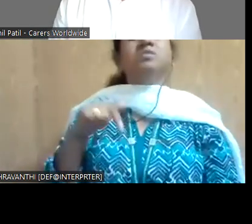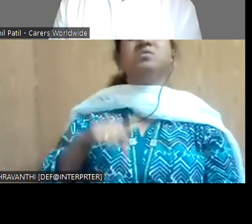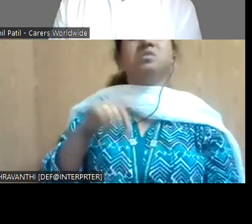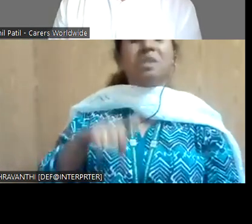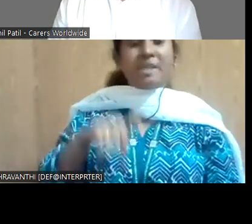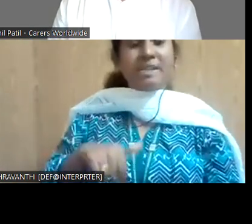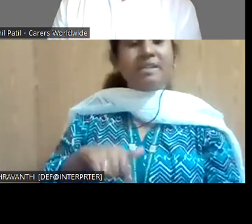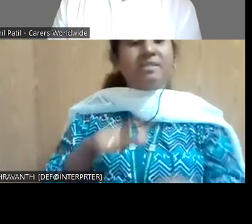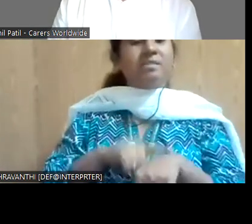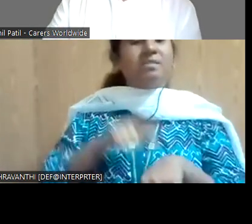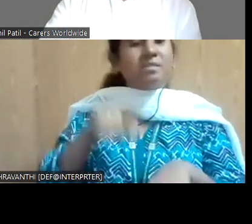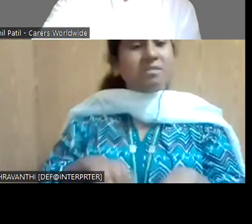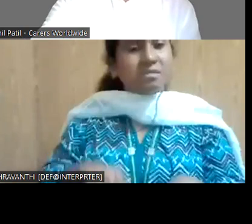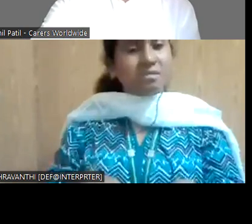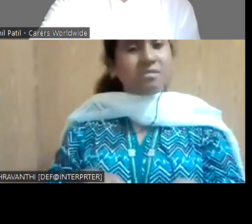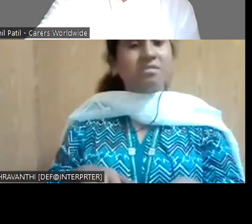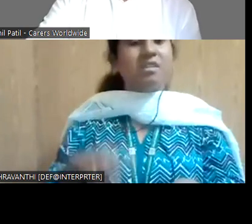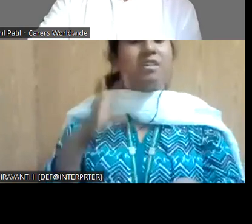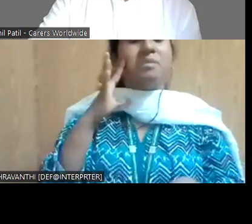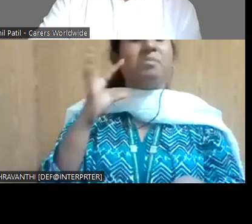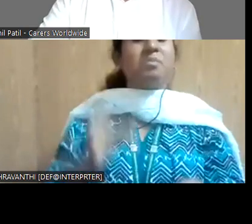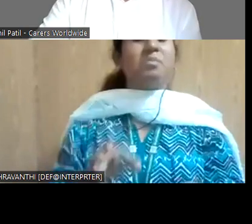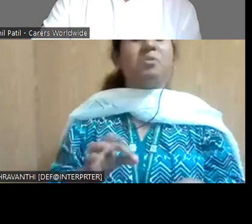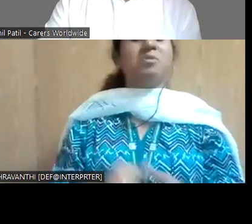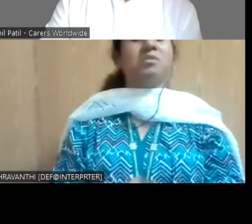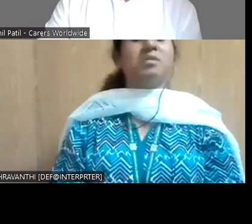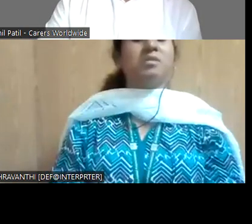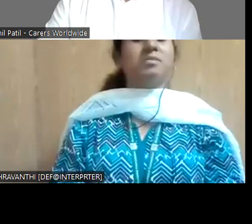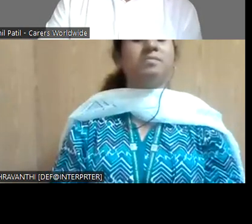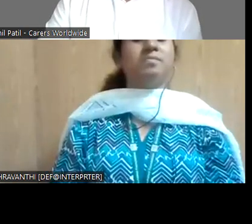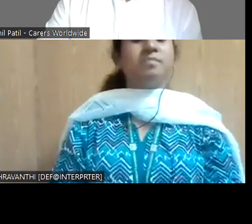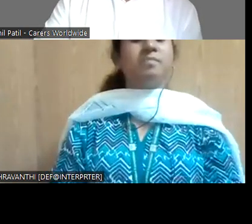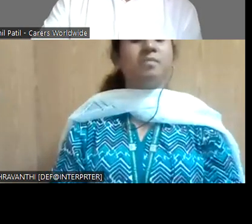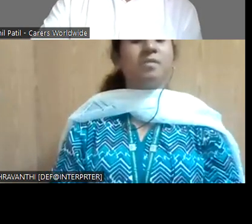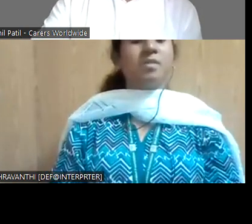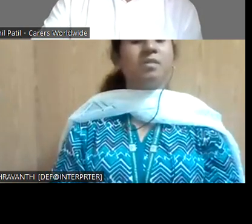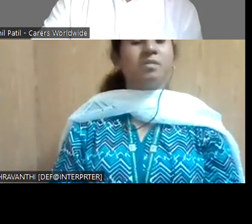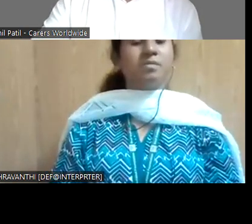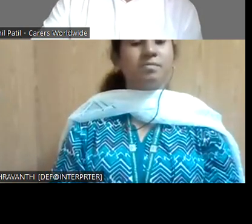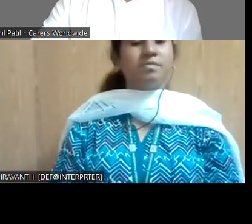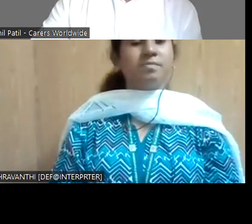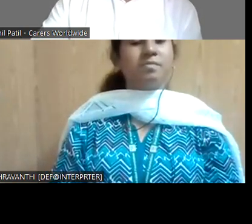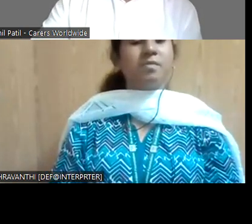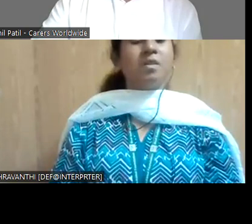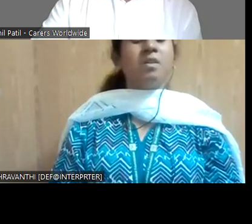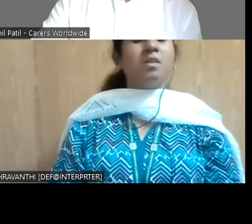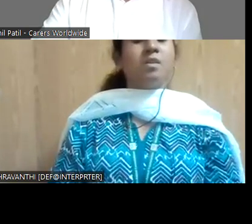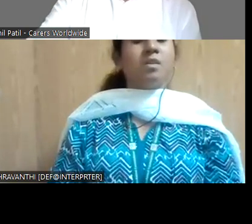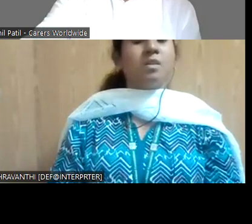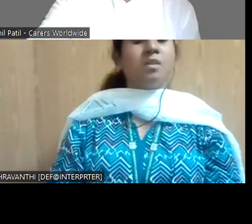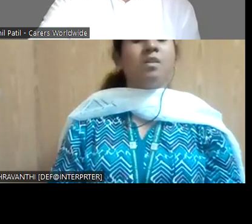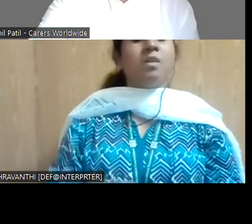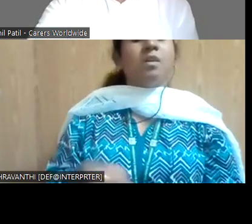मुझे मतलब नॉलेज दे कि कोई संस्थाएं हैं जो हमारे लिए काम कर सकती हैं. और